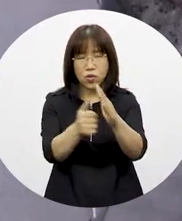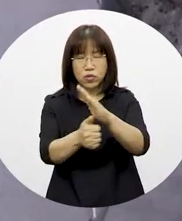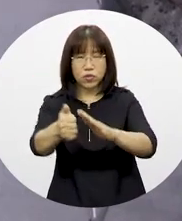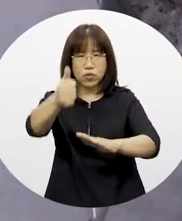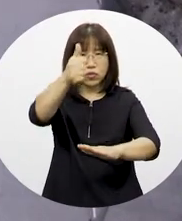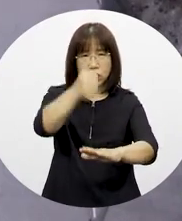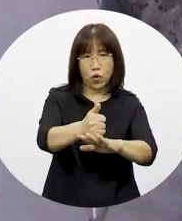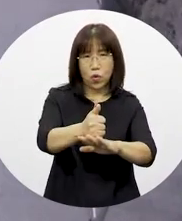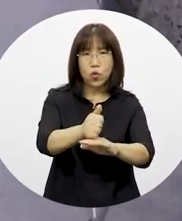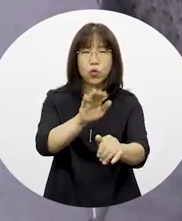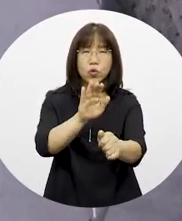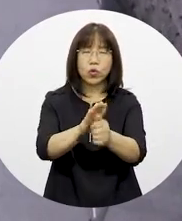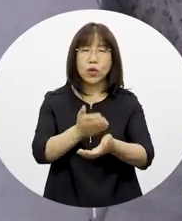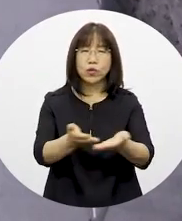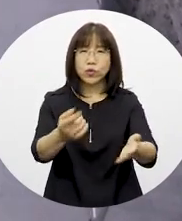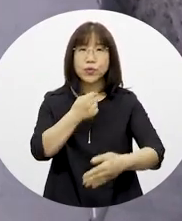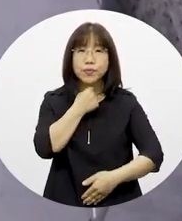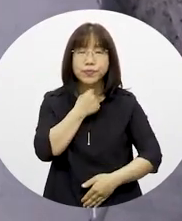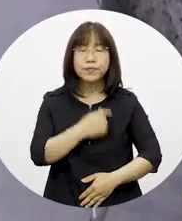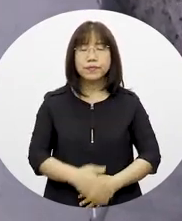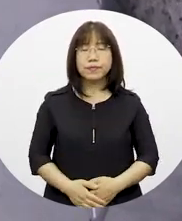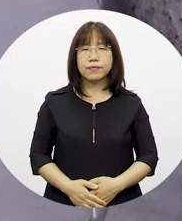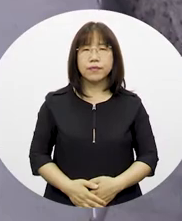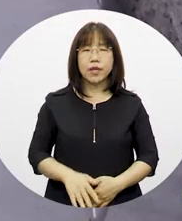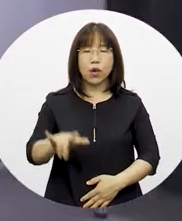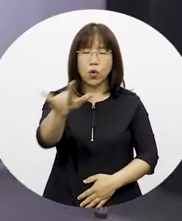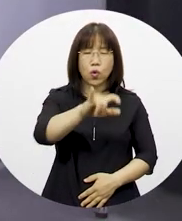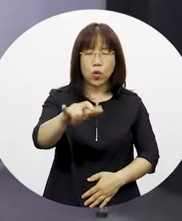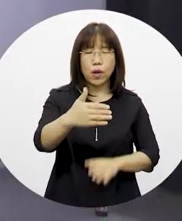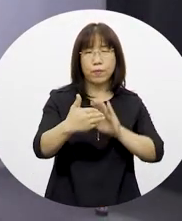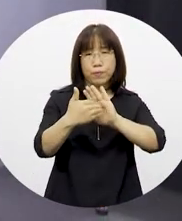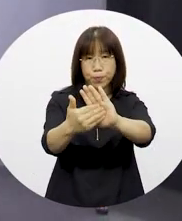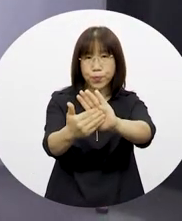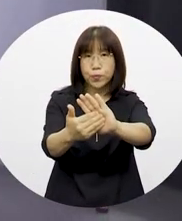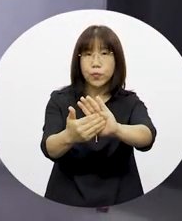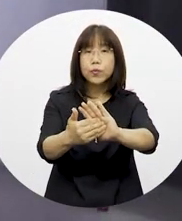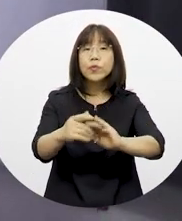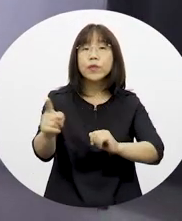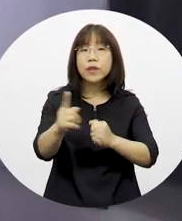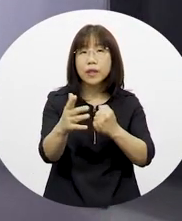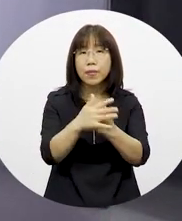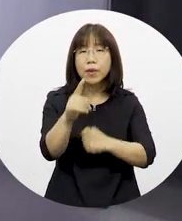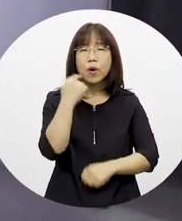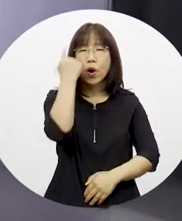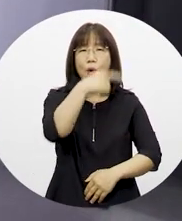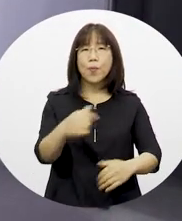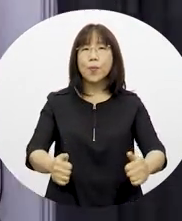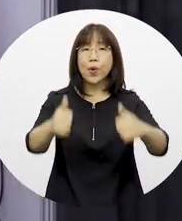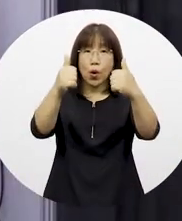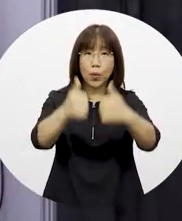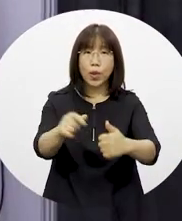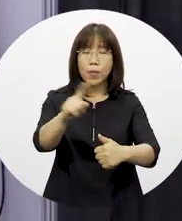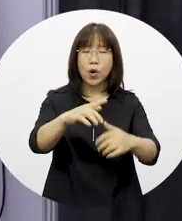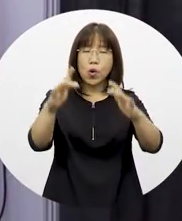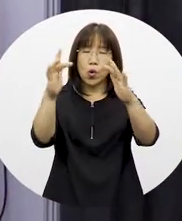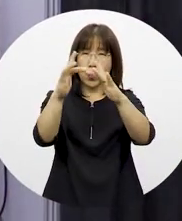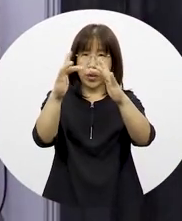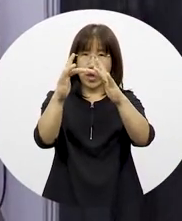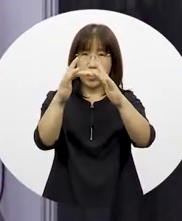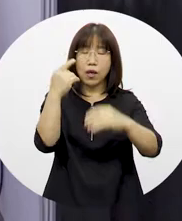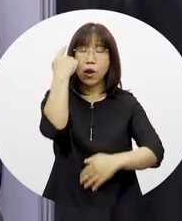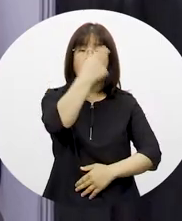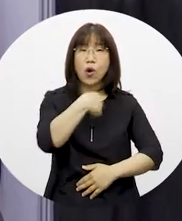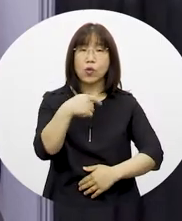적극적으로 매칭해 취업 성공률을 높여나가겠습니다. 코로나19 감염 예방을 위해 구직자 면접은 온라인